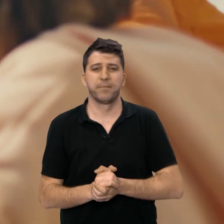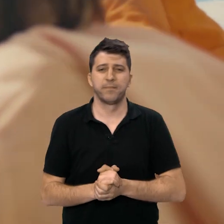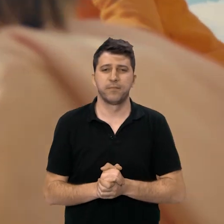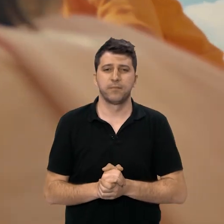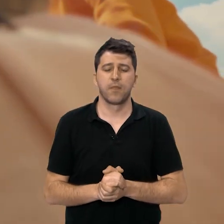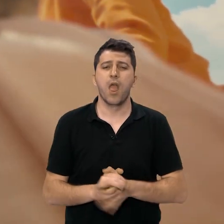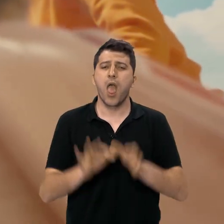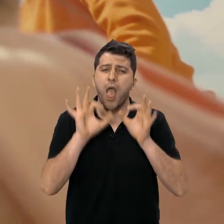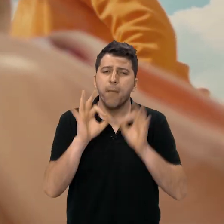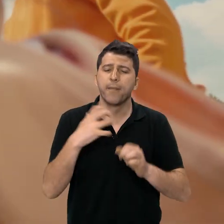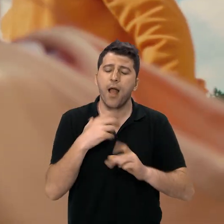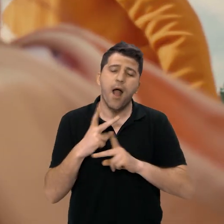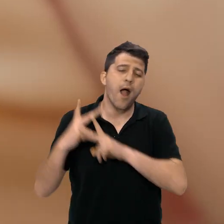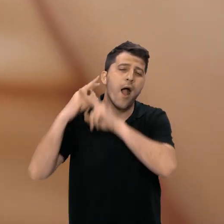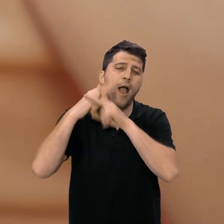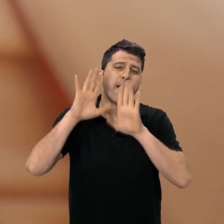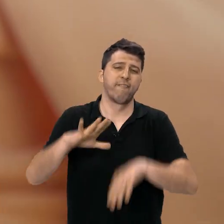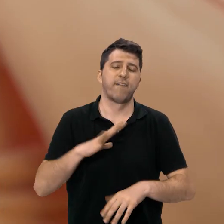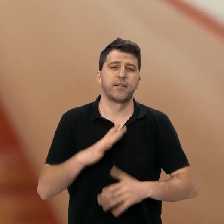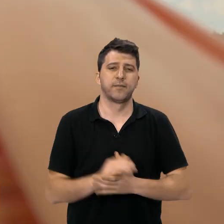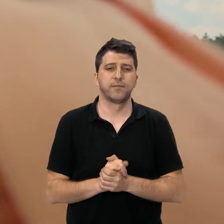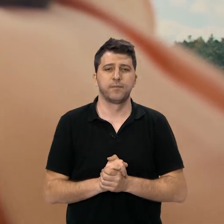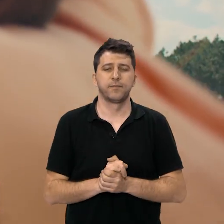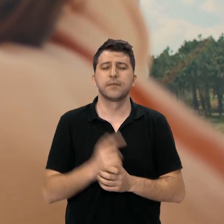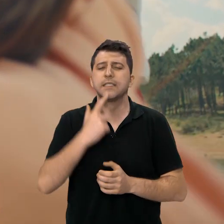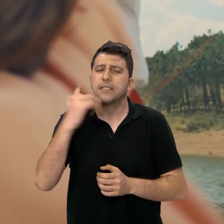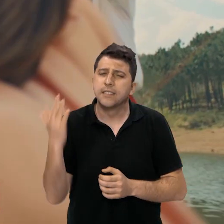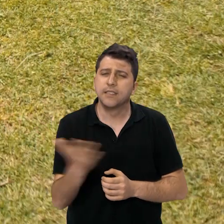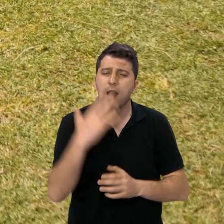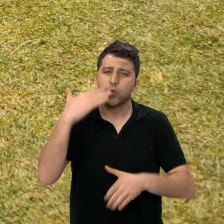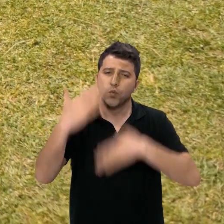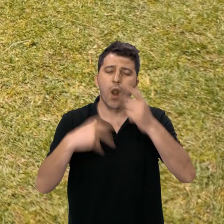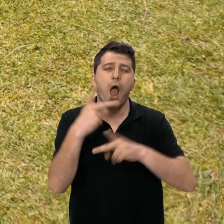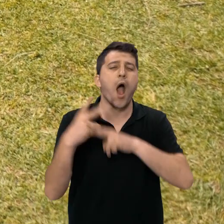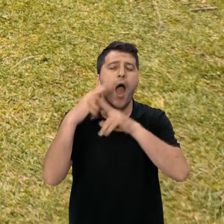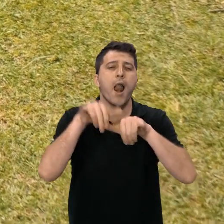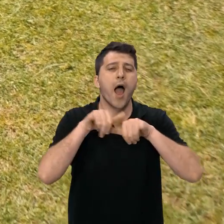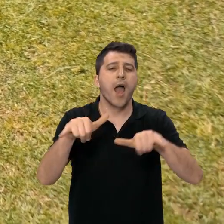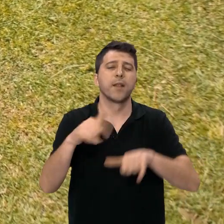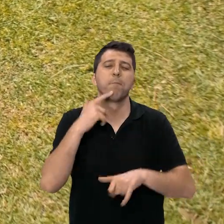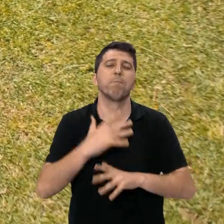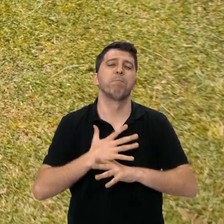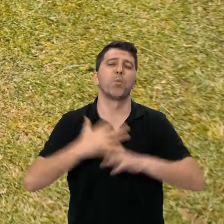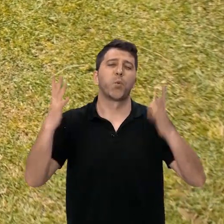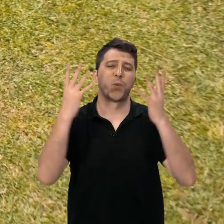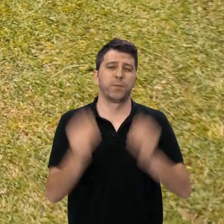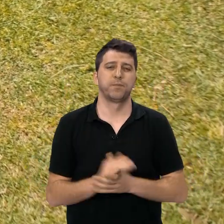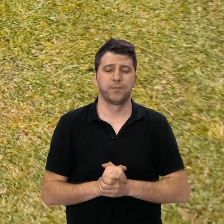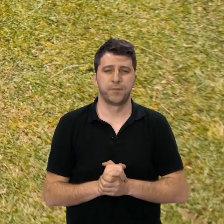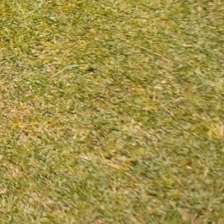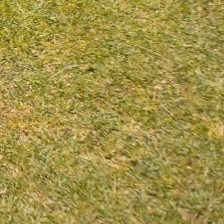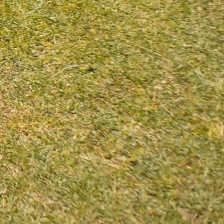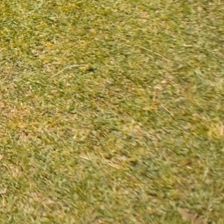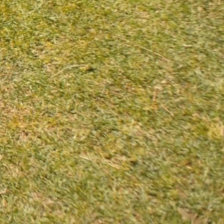hep Büyük Hayaller kur almış yıllar geçmiş hayalini kadar büyümüş çocuklar hep birlikte